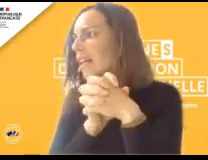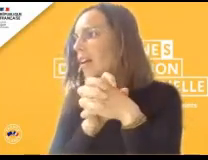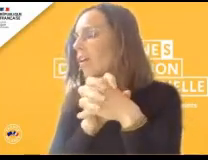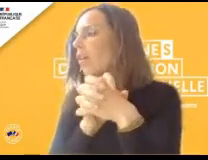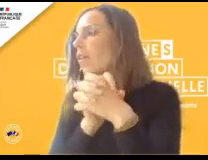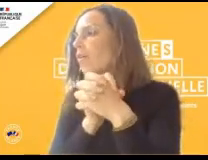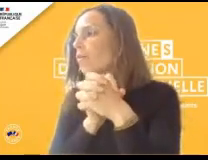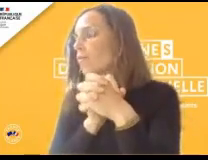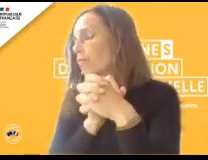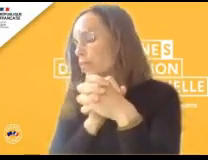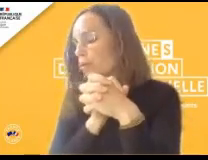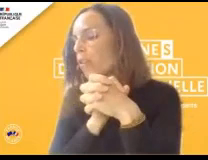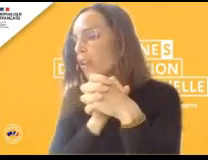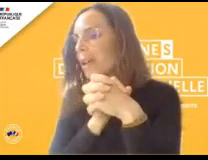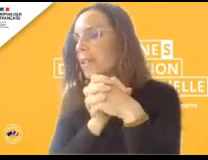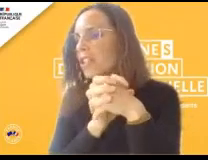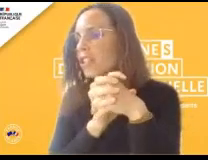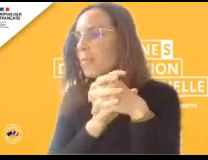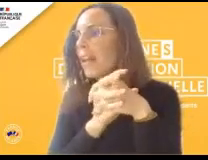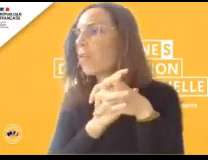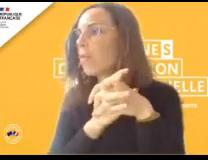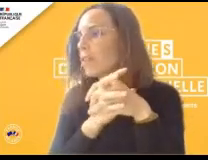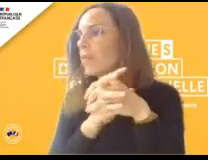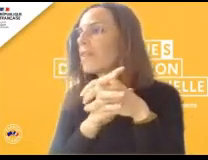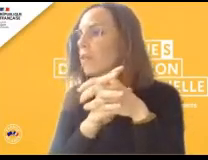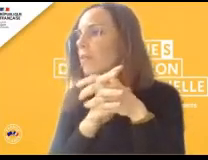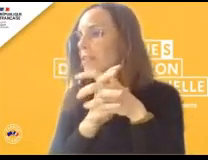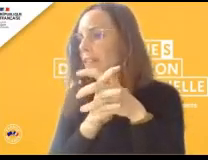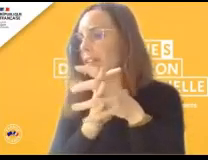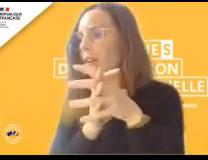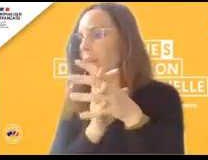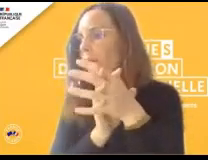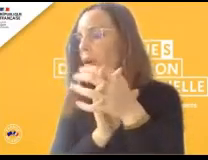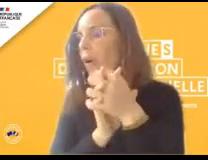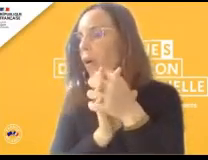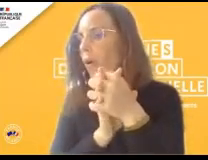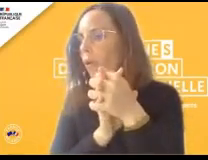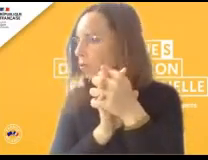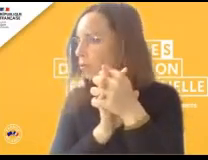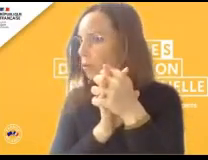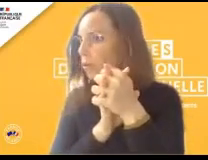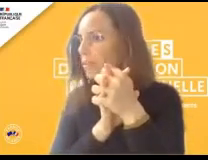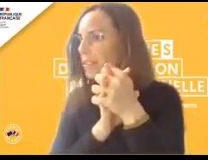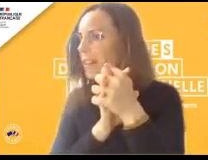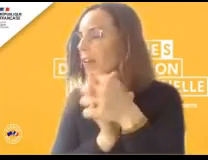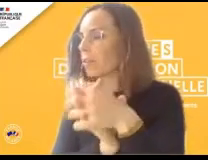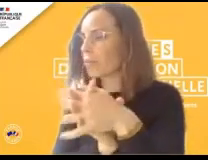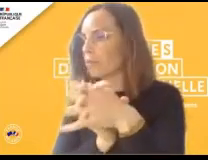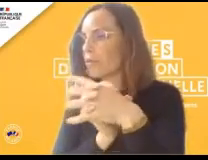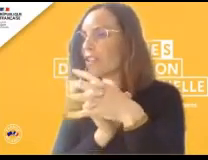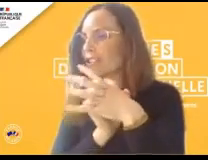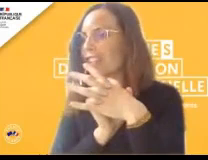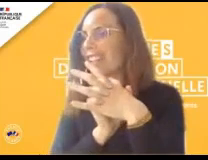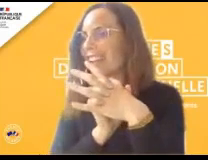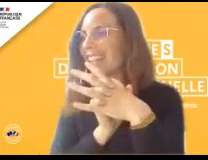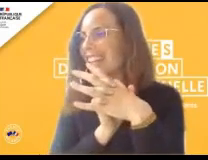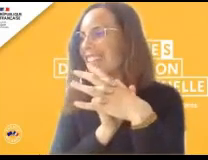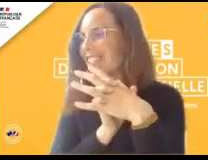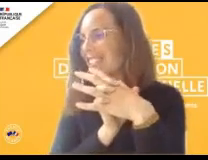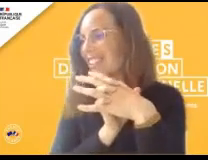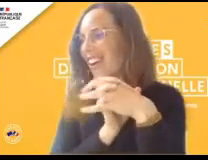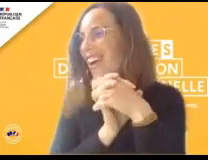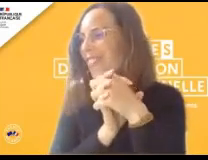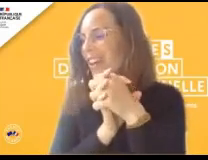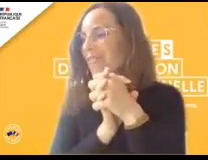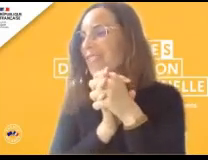valide sont quand même éligibles à l'accompagnement CEP, c'est-à-dire que nous on considère, donc je vois Jean-Jacques qui